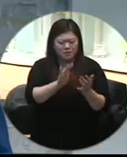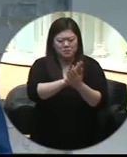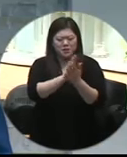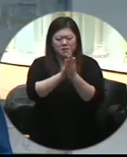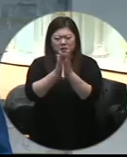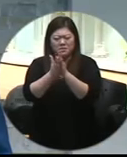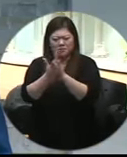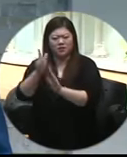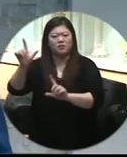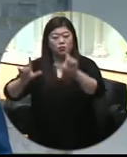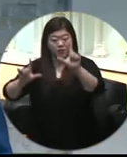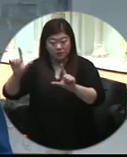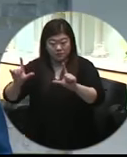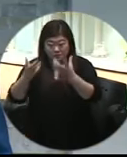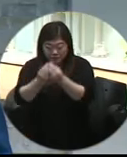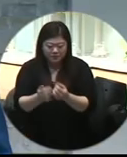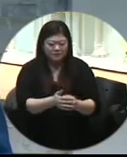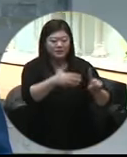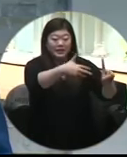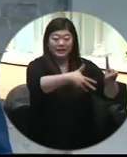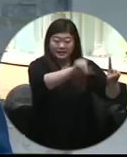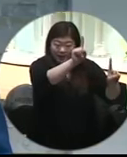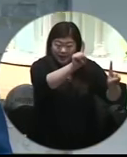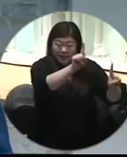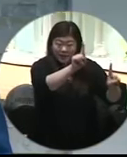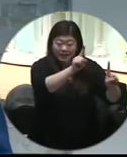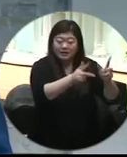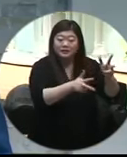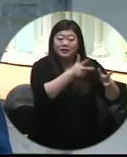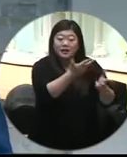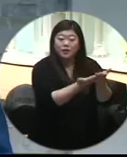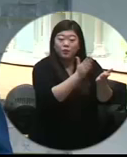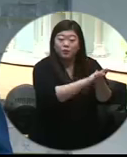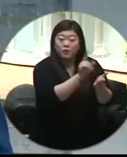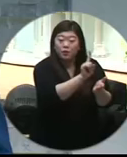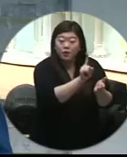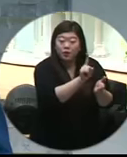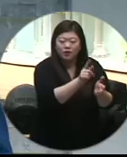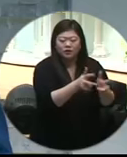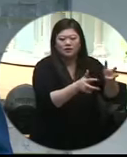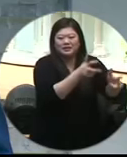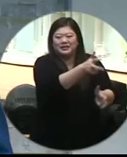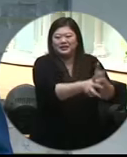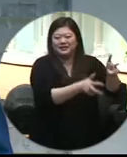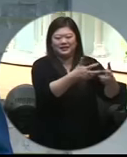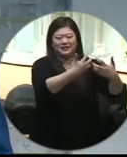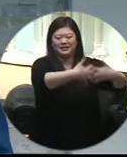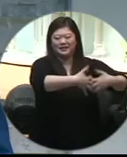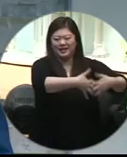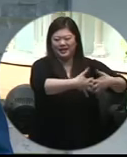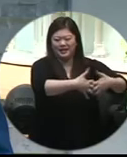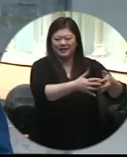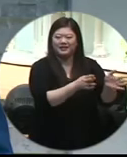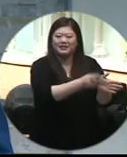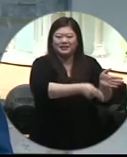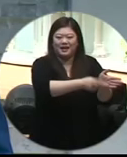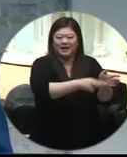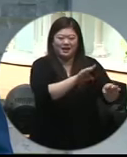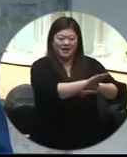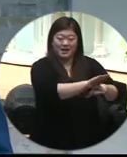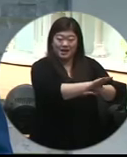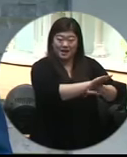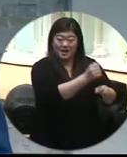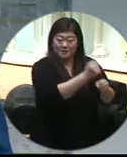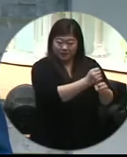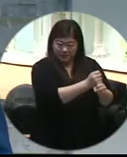의미합니다. 1차 산업혁명은 전기기차, 전기, 이제 전기가 개발이